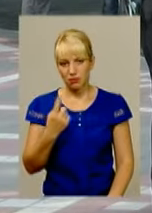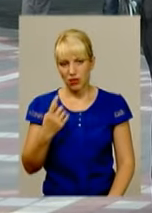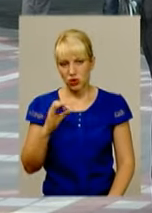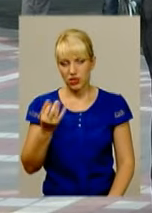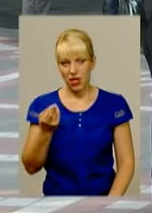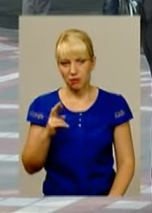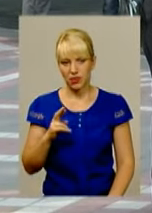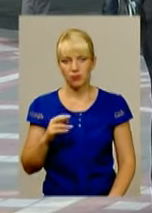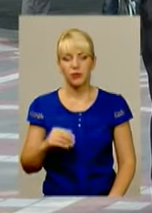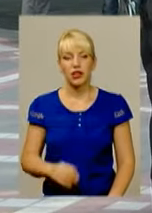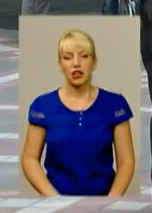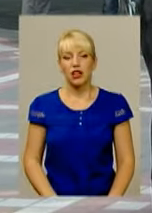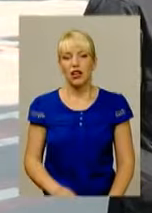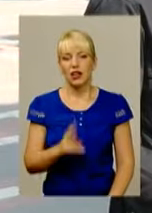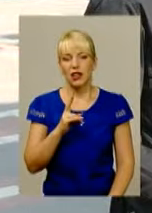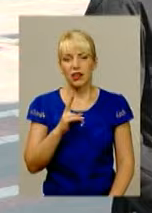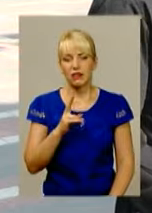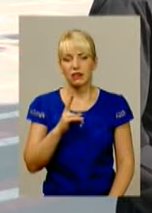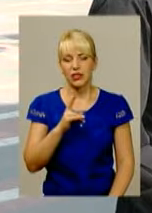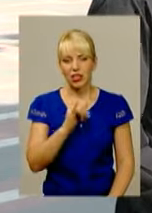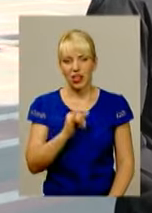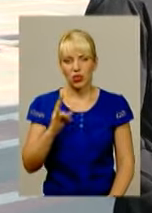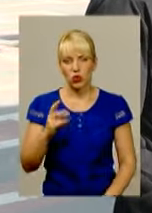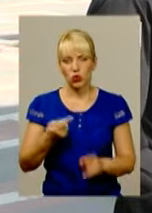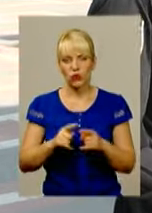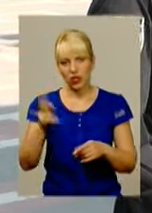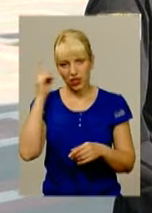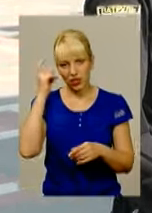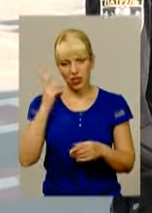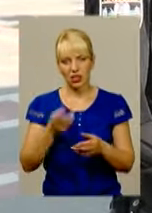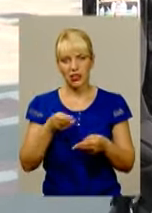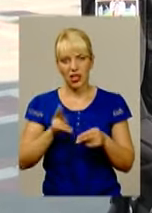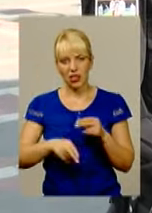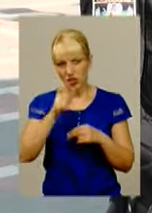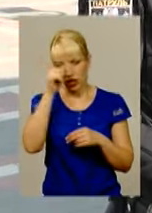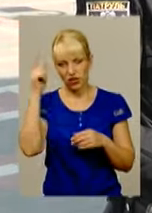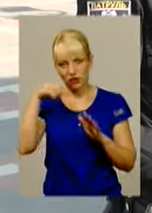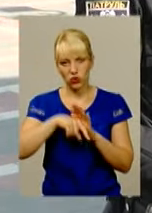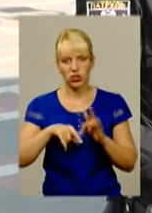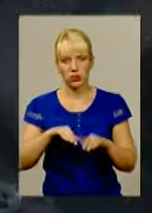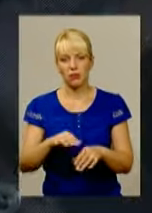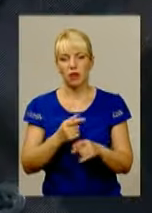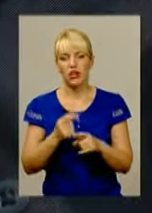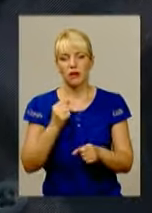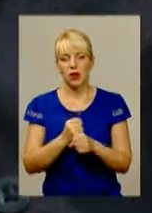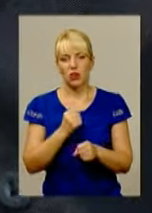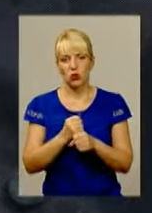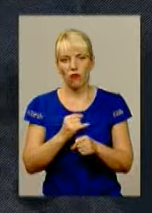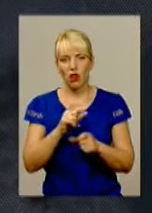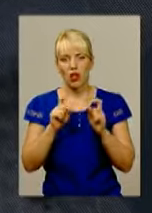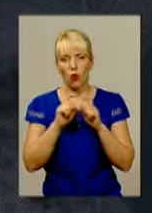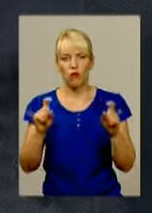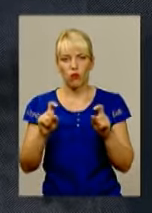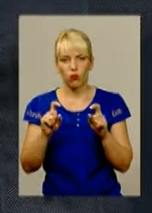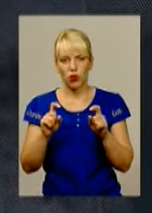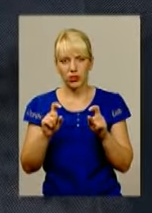Інна Ріднюк, киянка, закінчила Академію внутрішніх справ. Має юридичну освіту. Працювала в Державному фонді сприяння молодіжному житловому